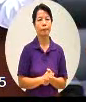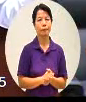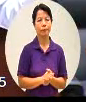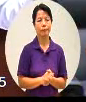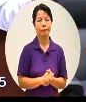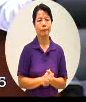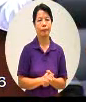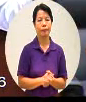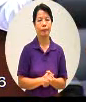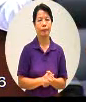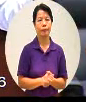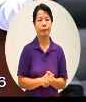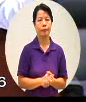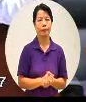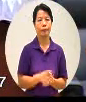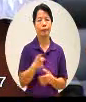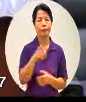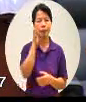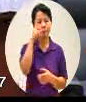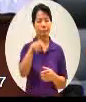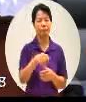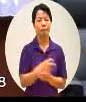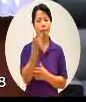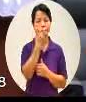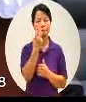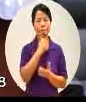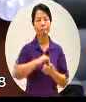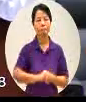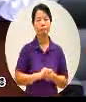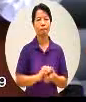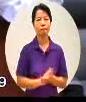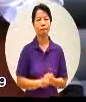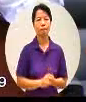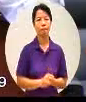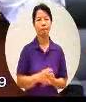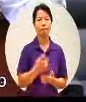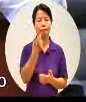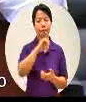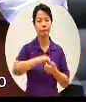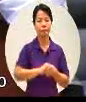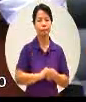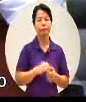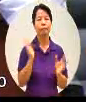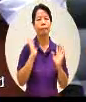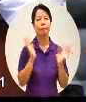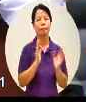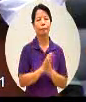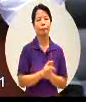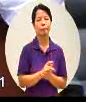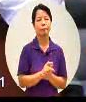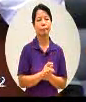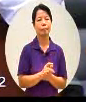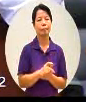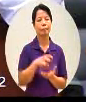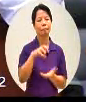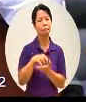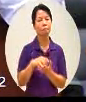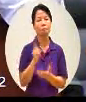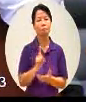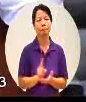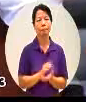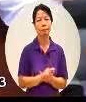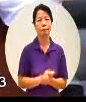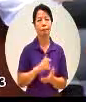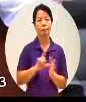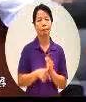啊，来。啊你看这检定这啦，检定你说孩子有什么可以检定的，有什么证照、哦、